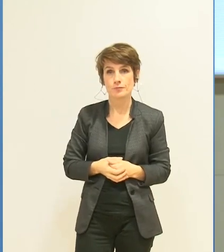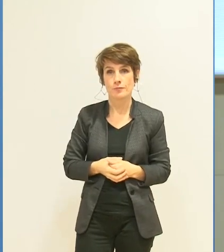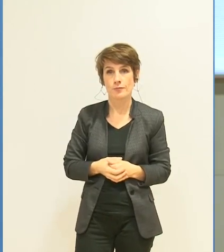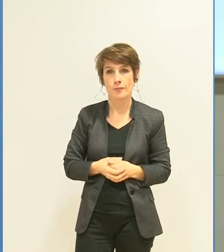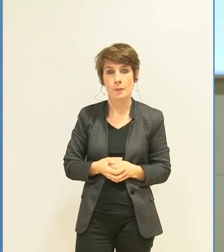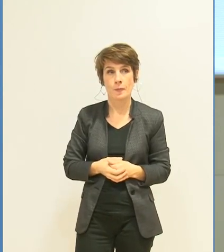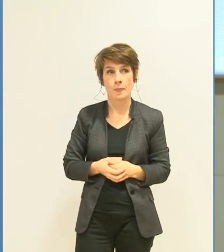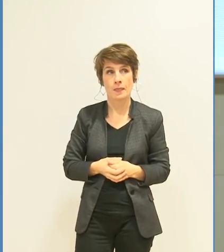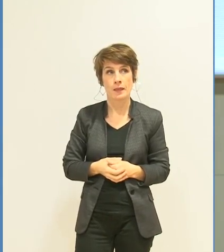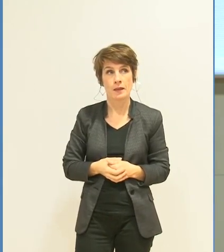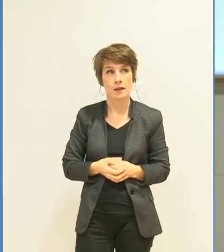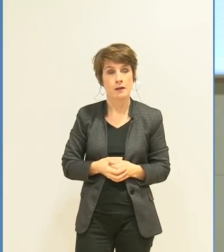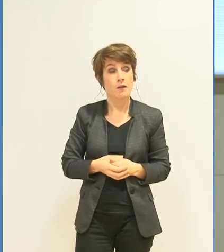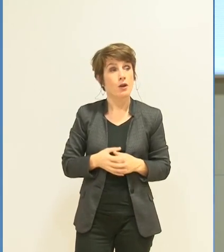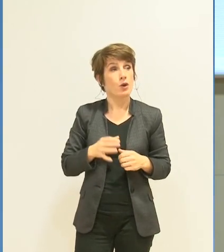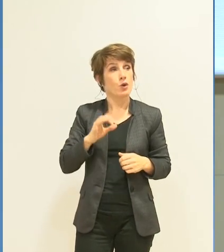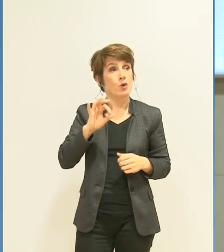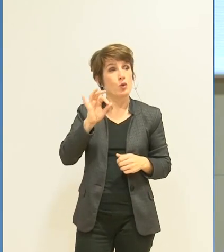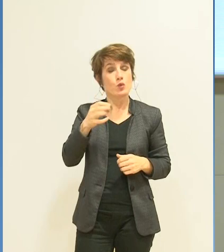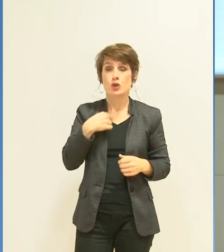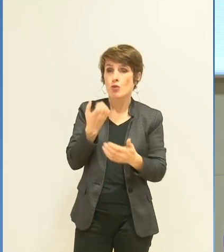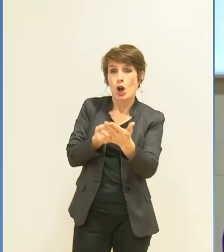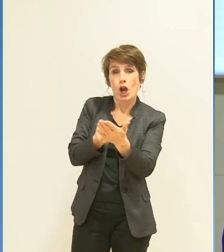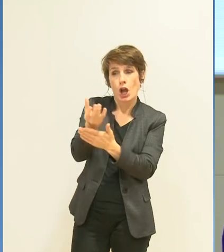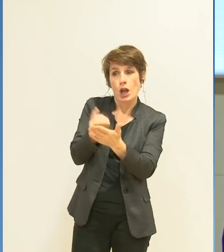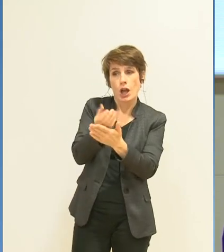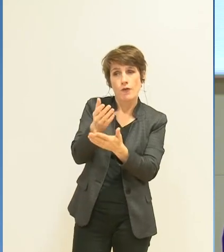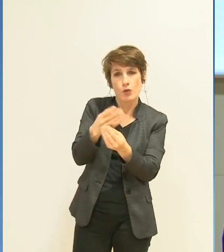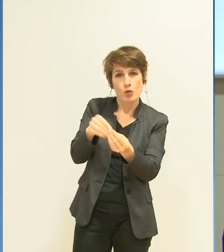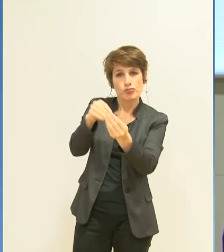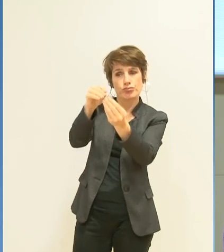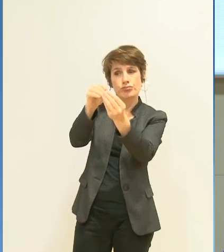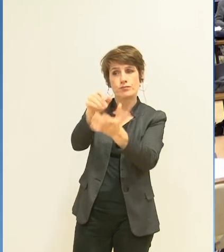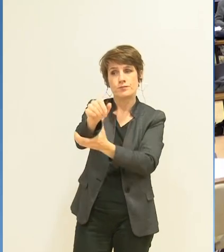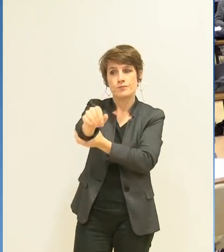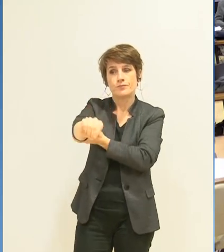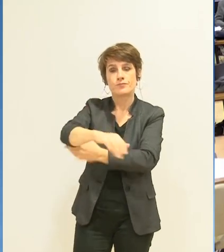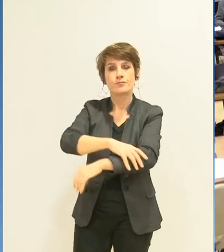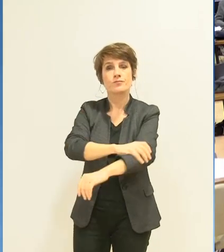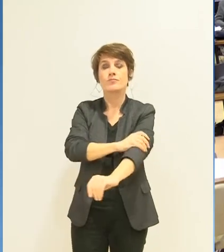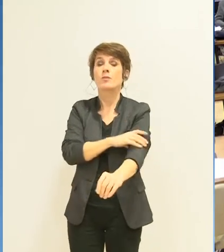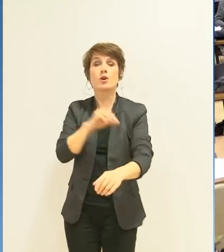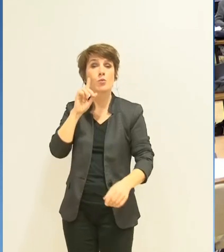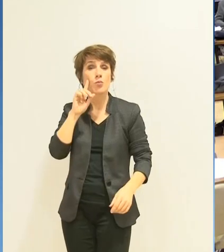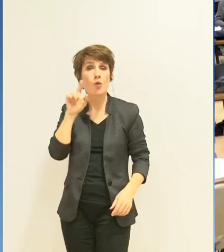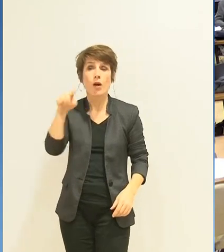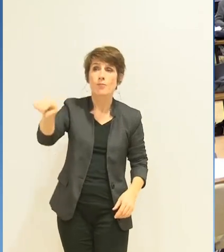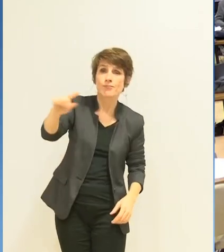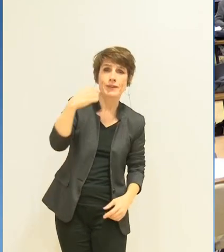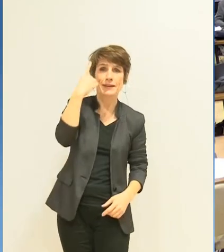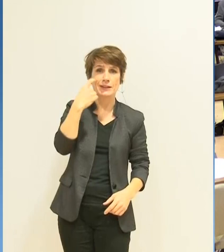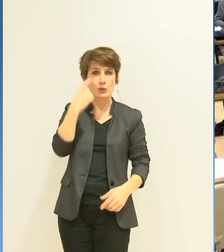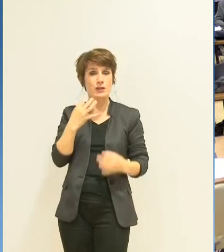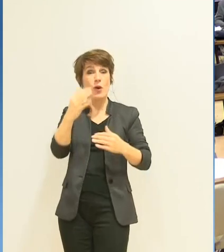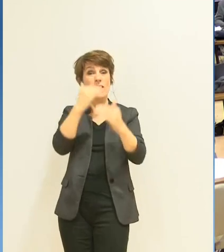oui je voulais juste apporter quelques précisions puisqu'on a été interrogé notamment sur le plan école est la